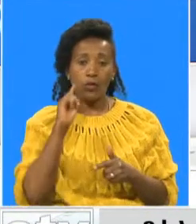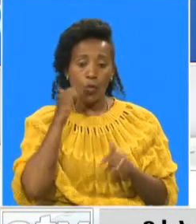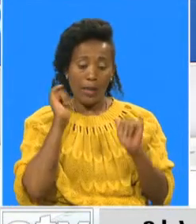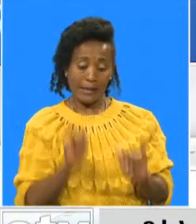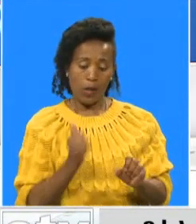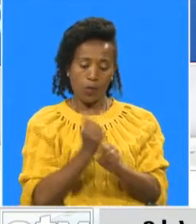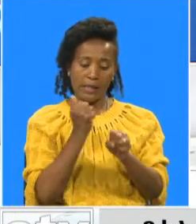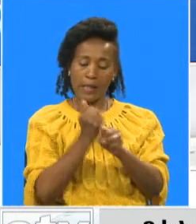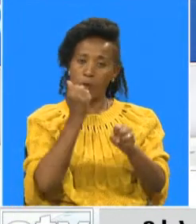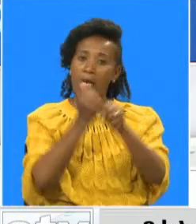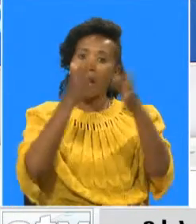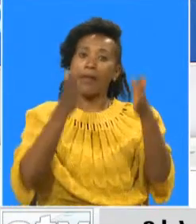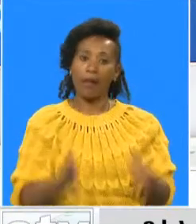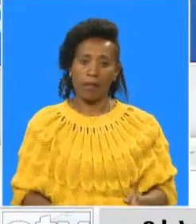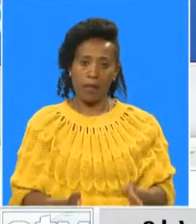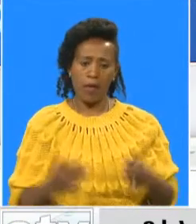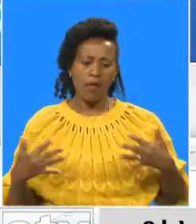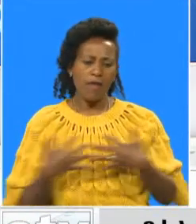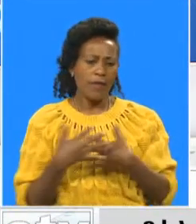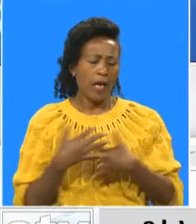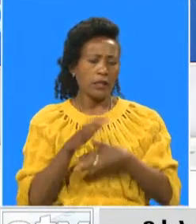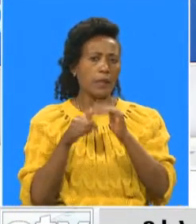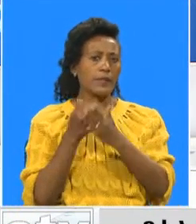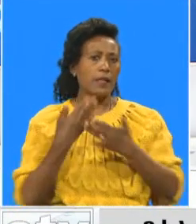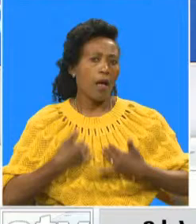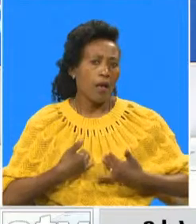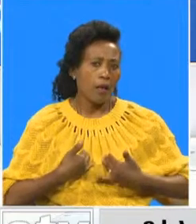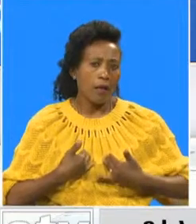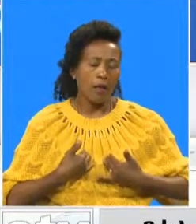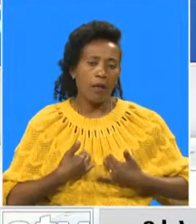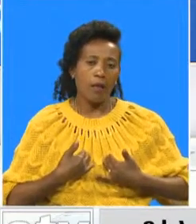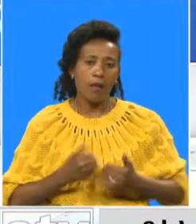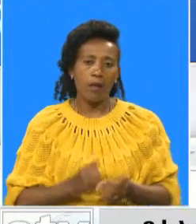የሚሰራው ሰራተኛ ፍራቻም ስላለ